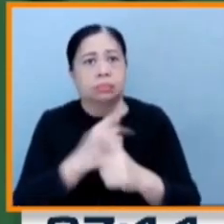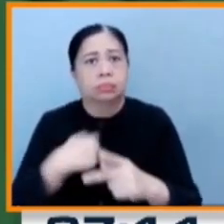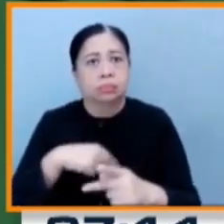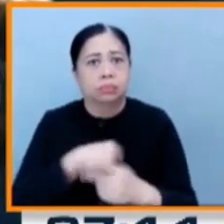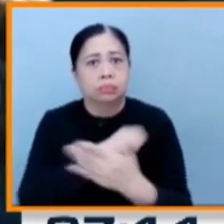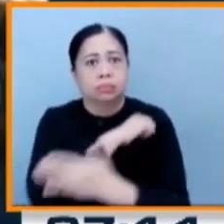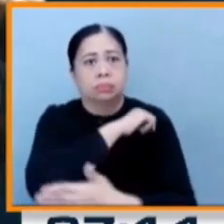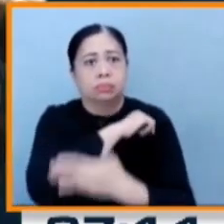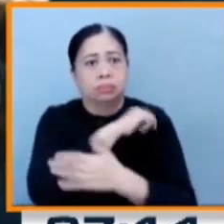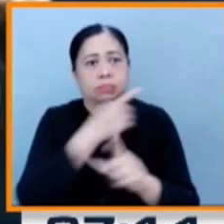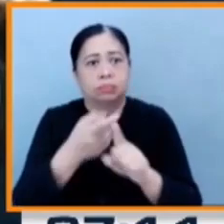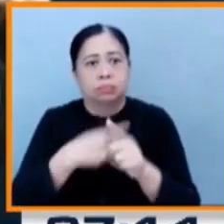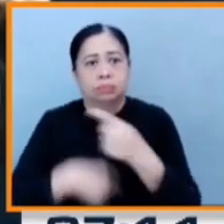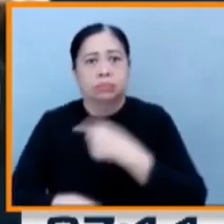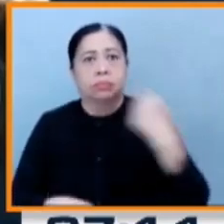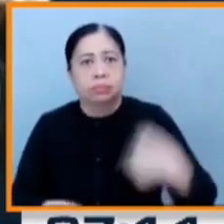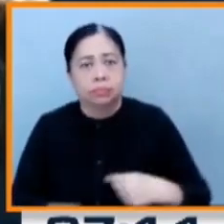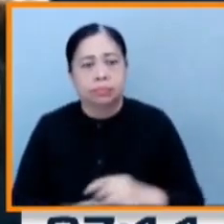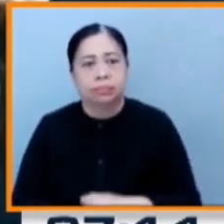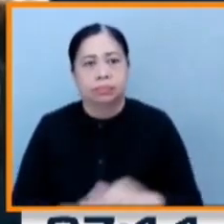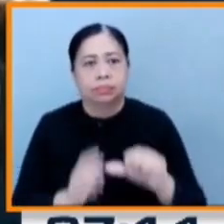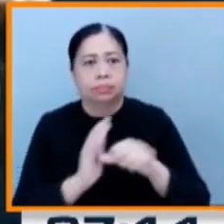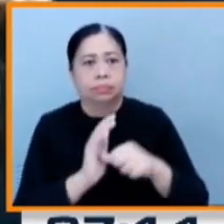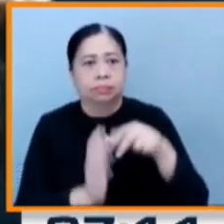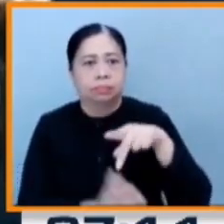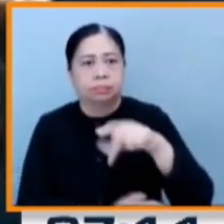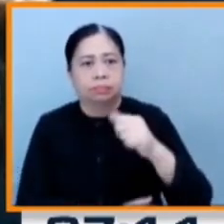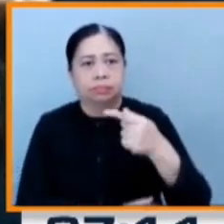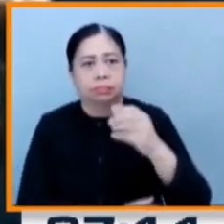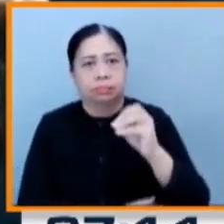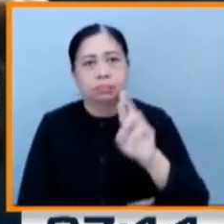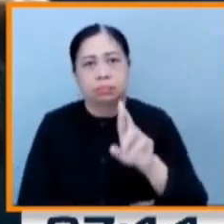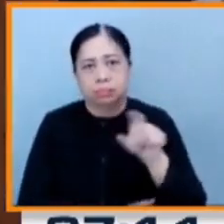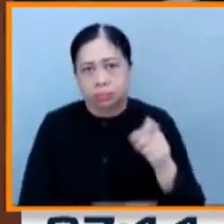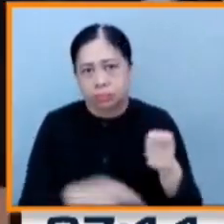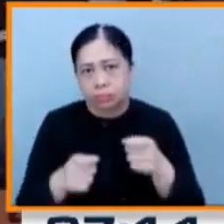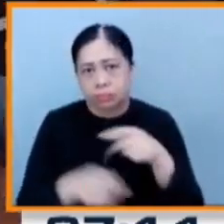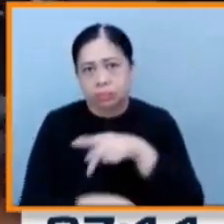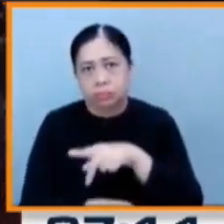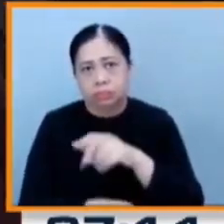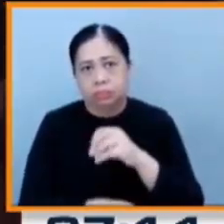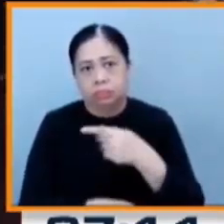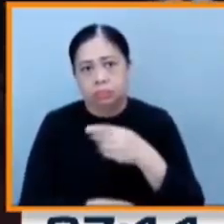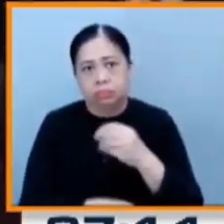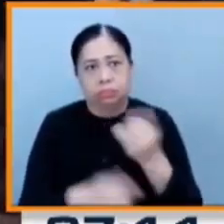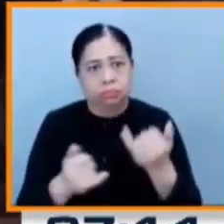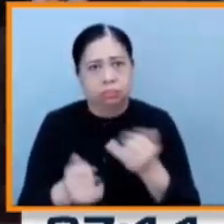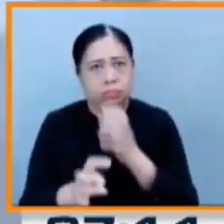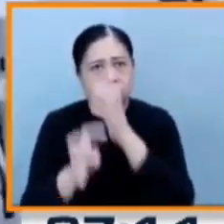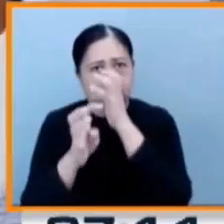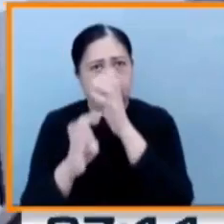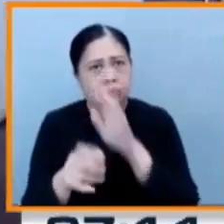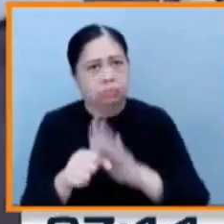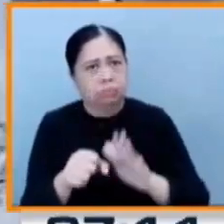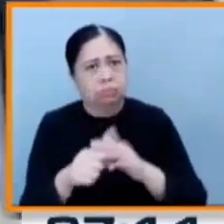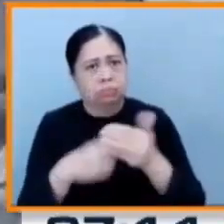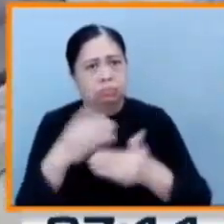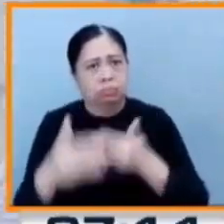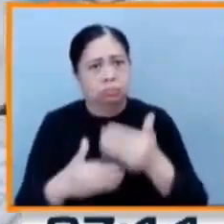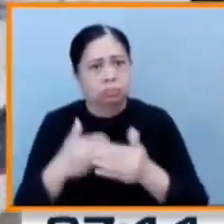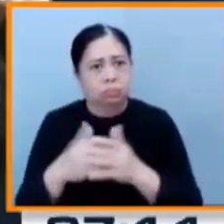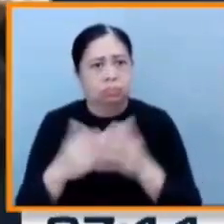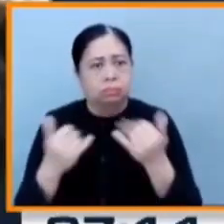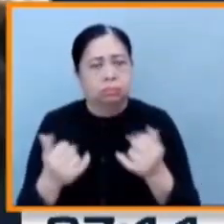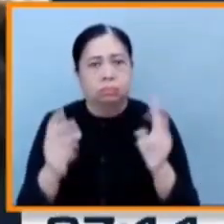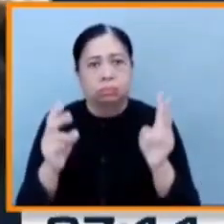from China. Gate naman ang PAGCOR na silang nangangasiwa sa POGO, sa ngayon, naghigpit na rin sila sa operasyon nito na ngayon tinatawag na